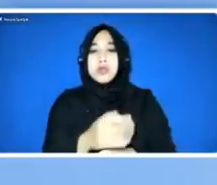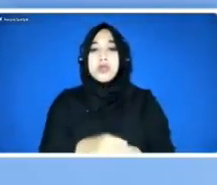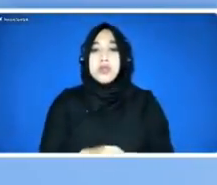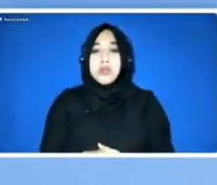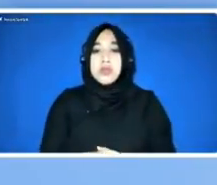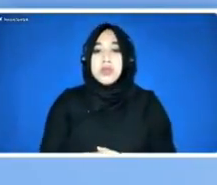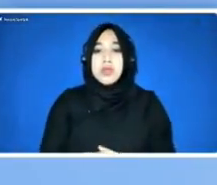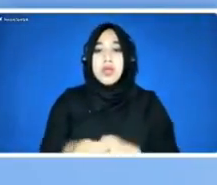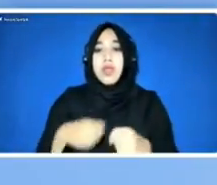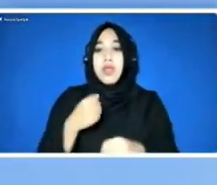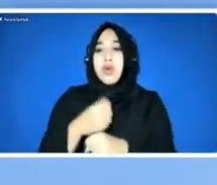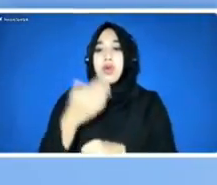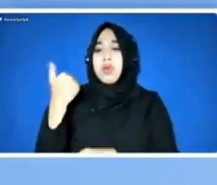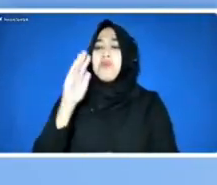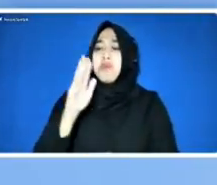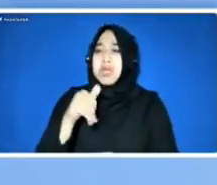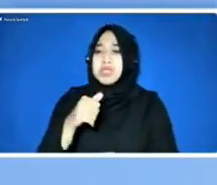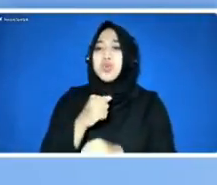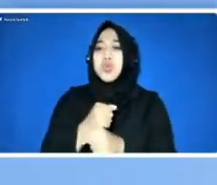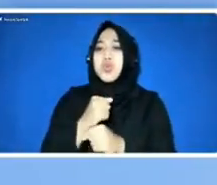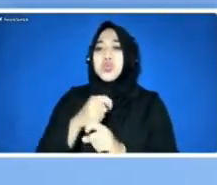tahun kemarin ya. Kemudian